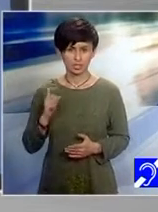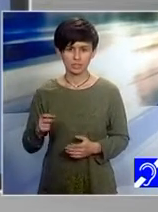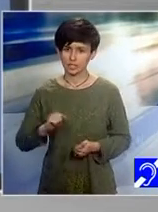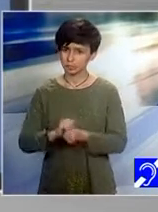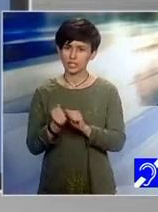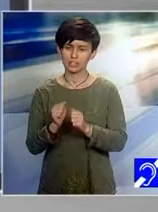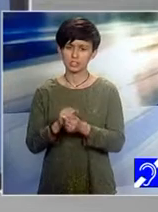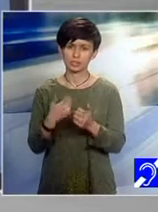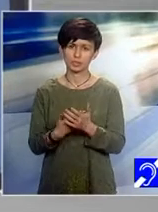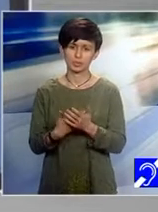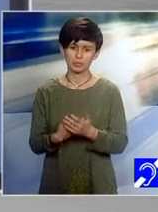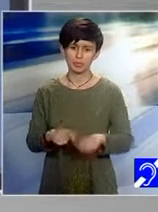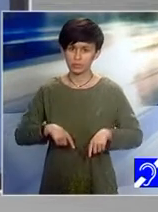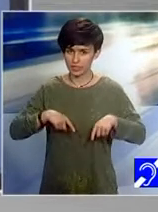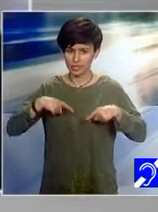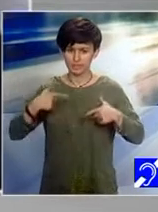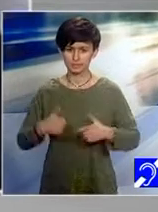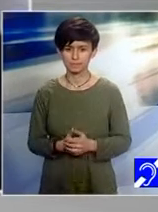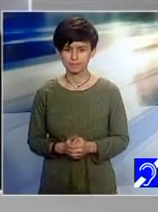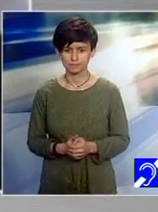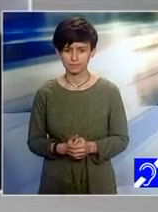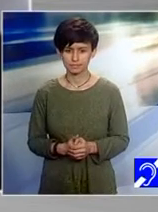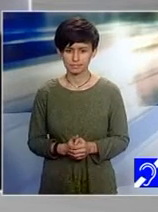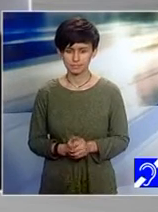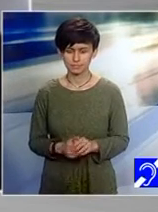luptăm pentru viață.